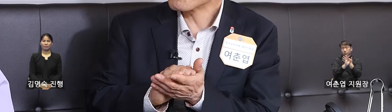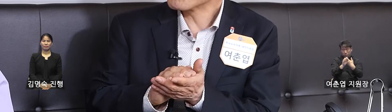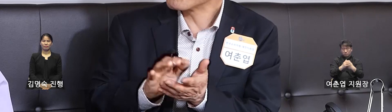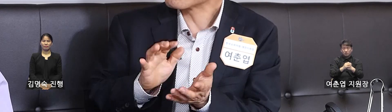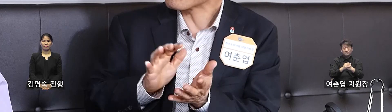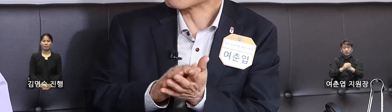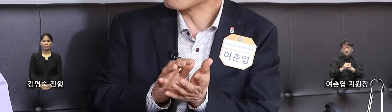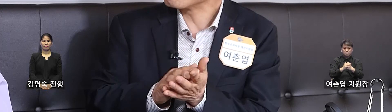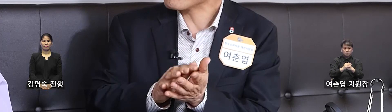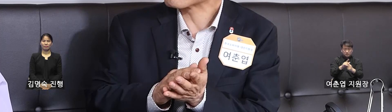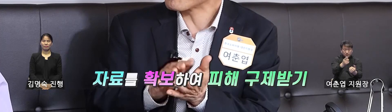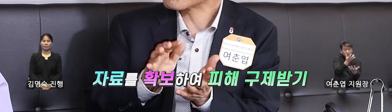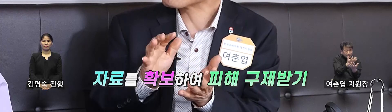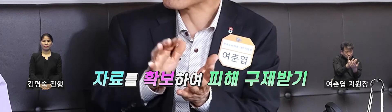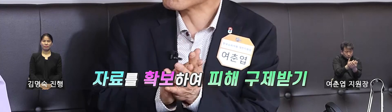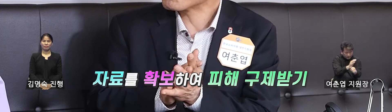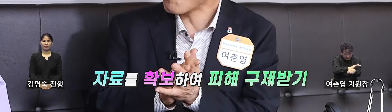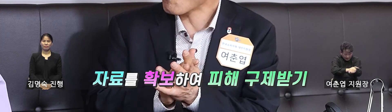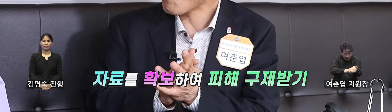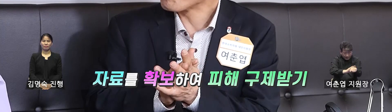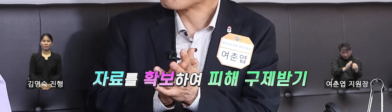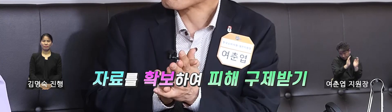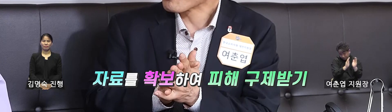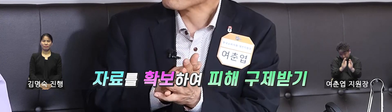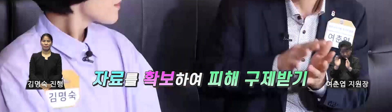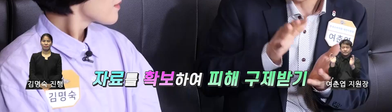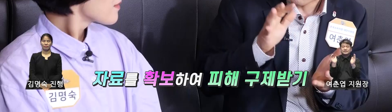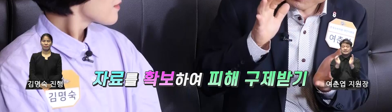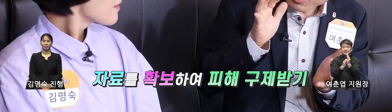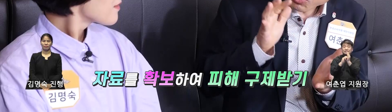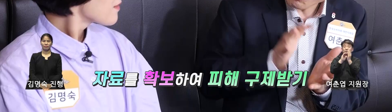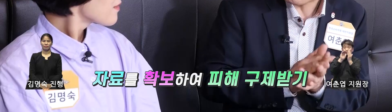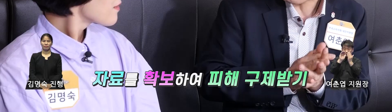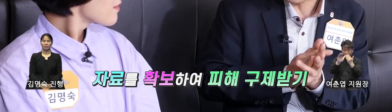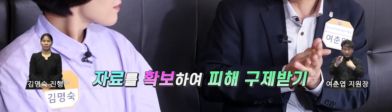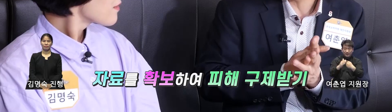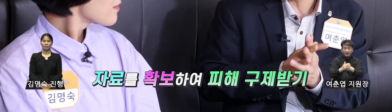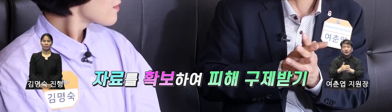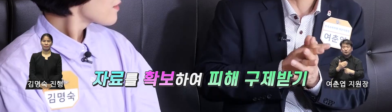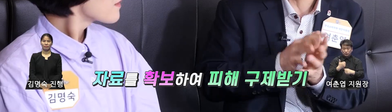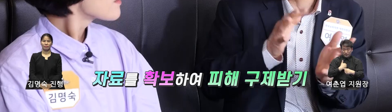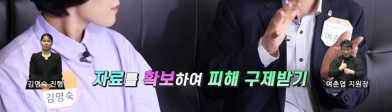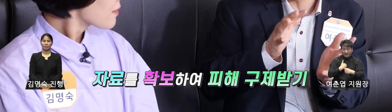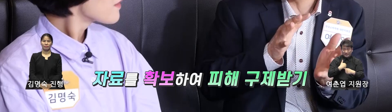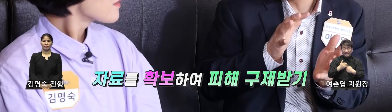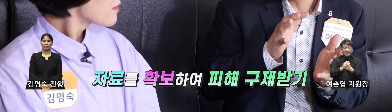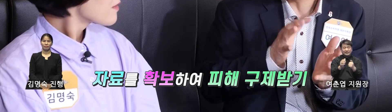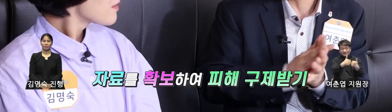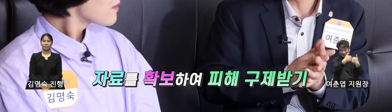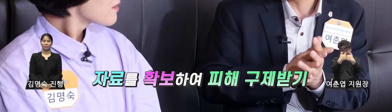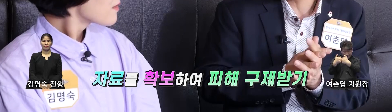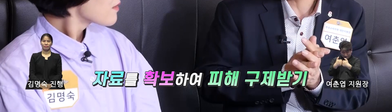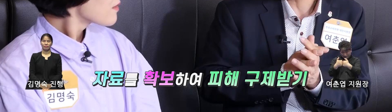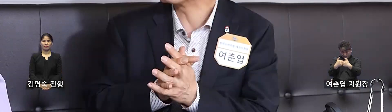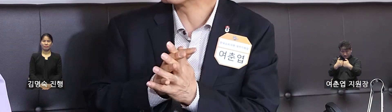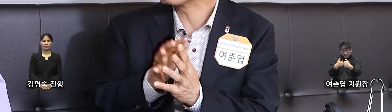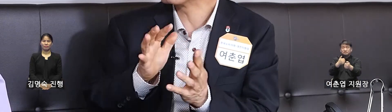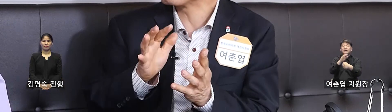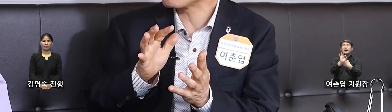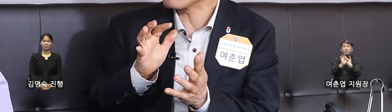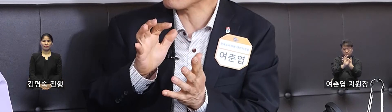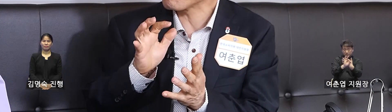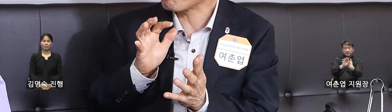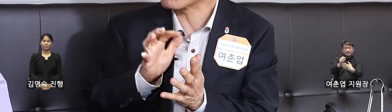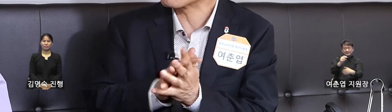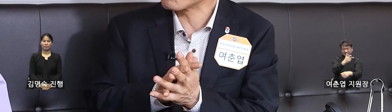그런 자료들을 잘 꼼꼼하게 잘 챙겨가지고 그 소비자 상담을 받고 피해 구제를 받았으면은 큰